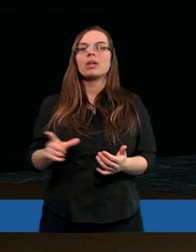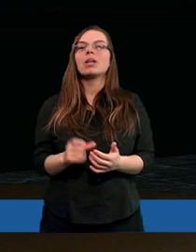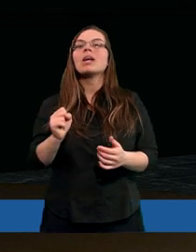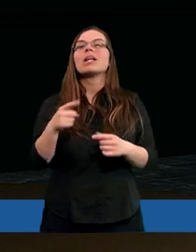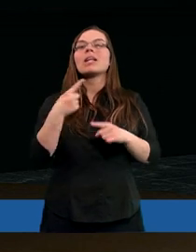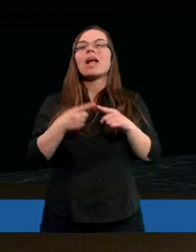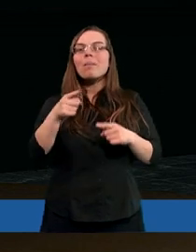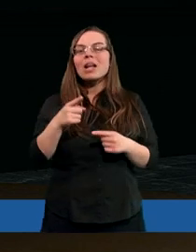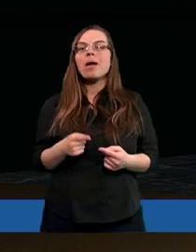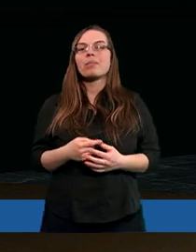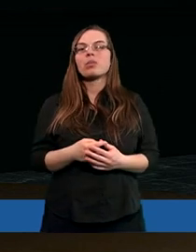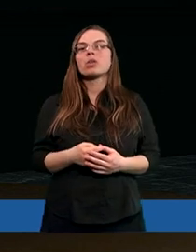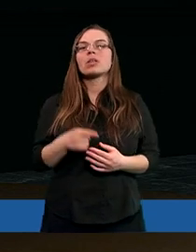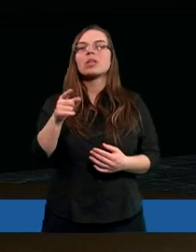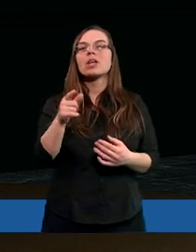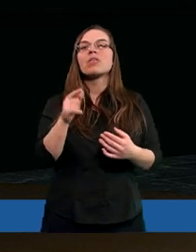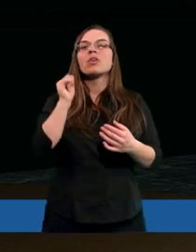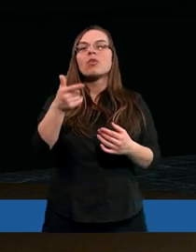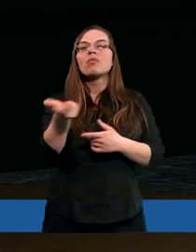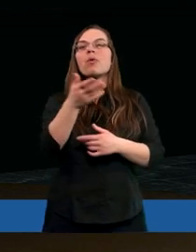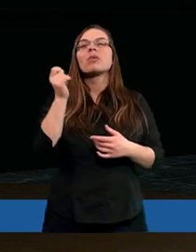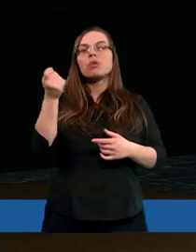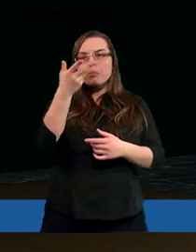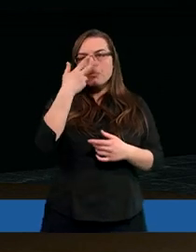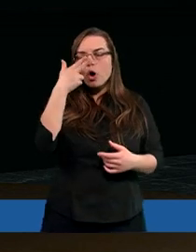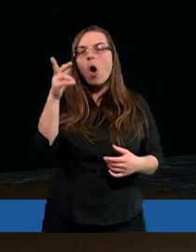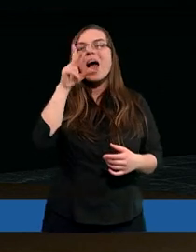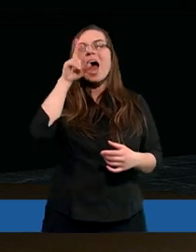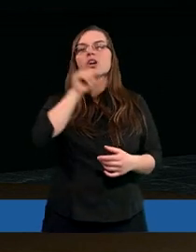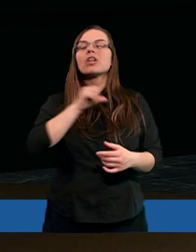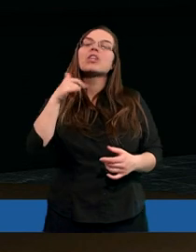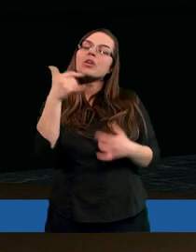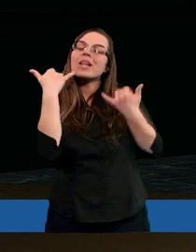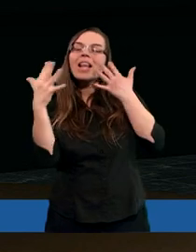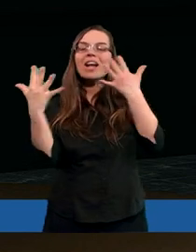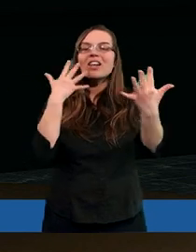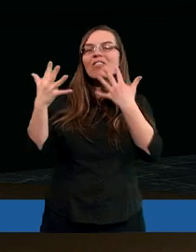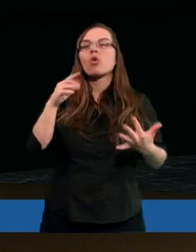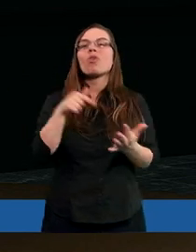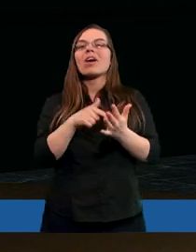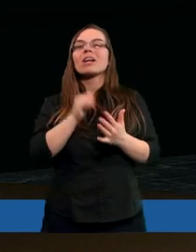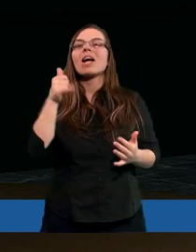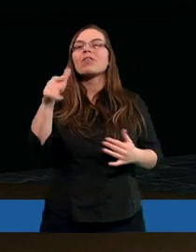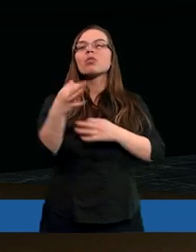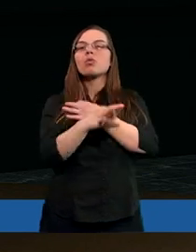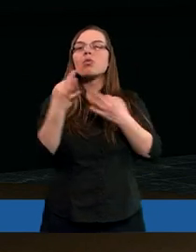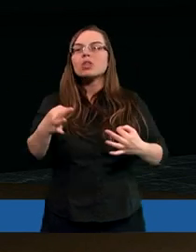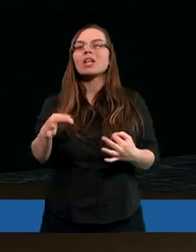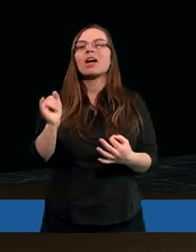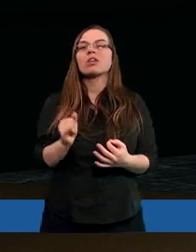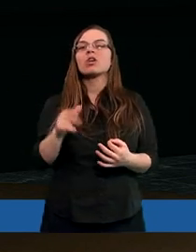Praca na wodzie i rybosło kojarzy mi się, chociaż to może inaczej wygląda, bo to wtedy czy dzisiaj